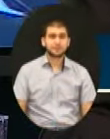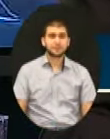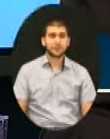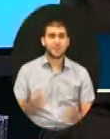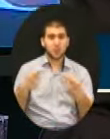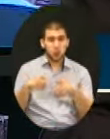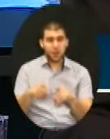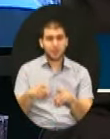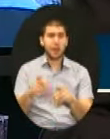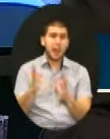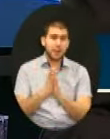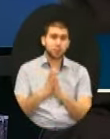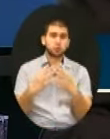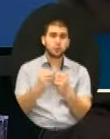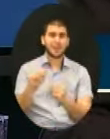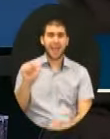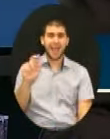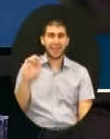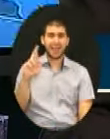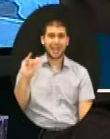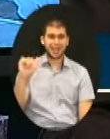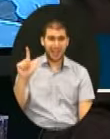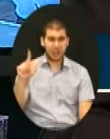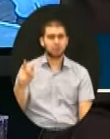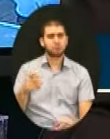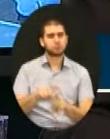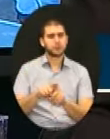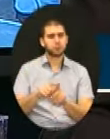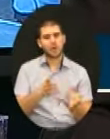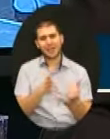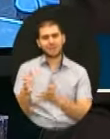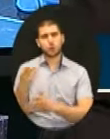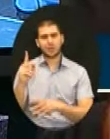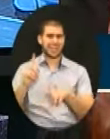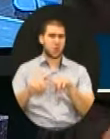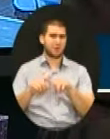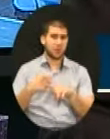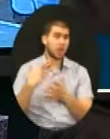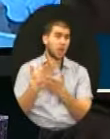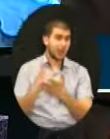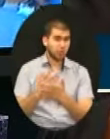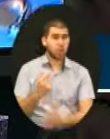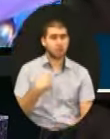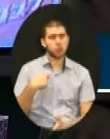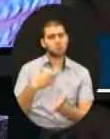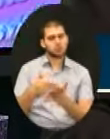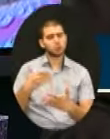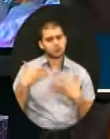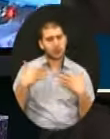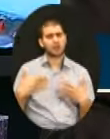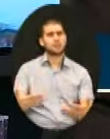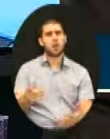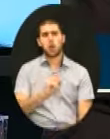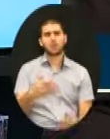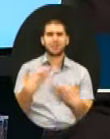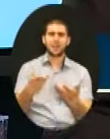ותוך כדי לבקשת משפחת אריאל, שבאמת לקחו את זה לכיוון הרבה יותר חיובי, החלטנו שאנחנו ממשיכים קדימה. לא